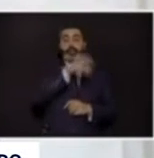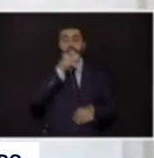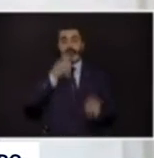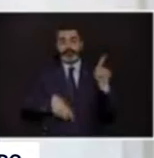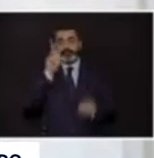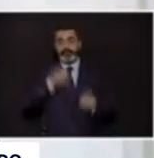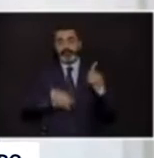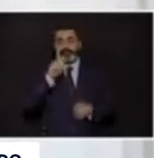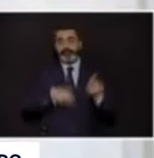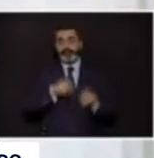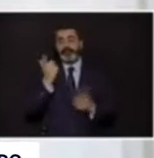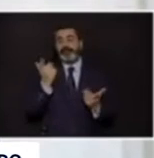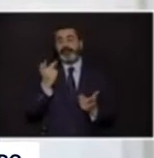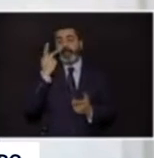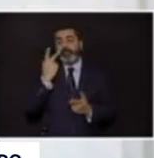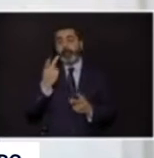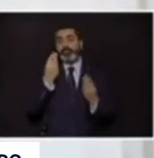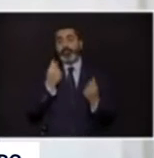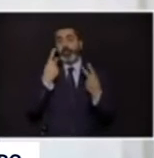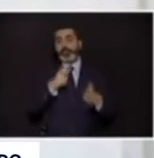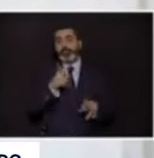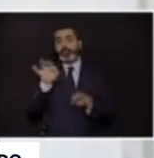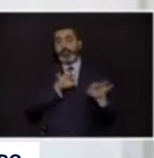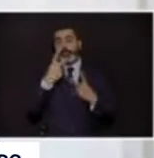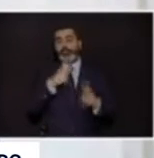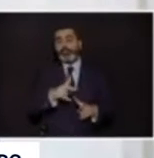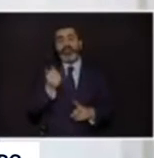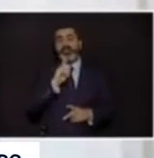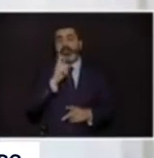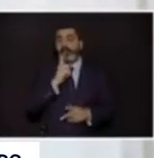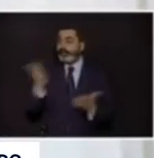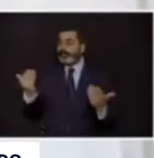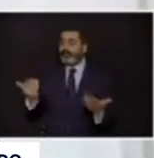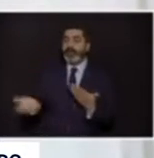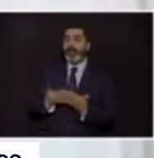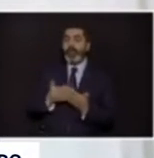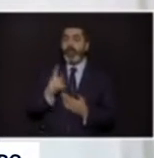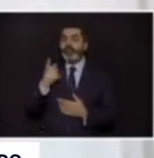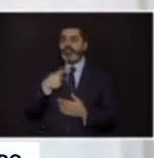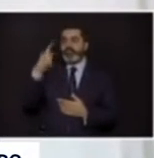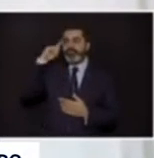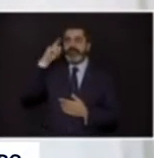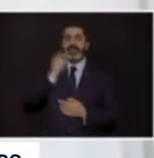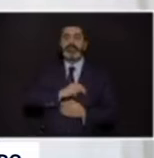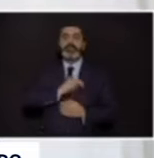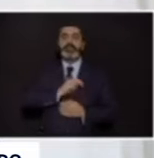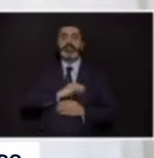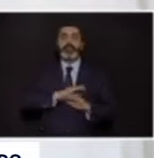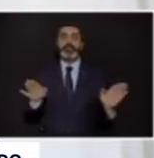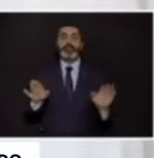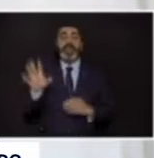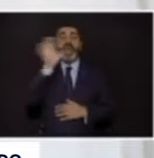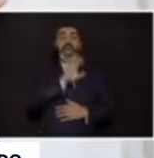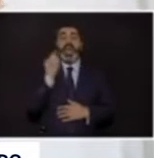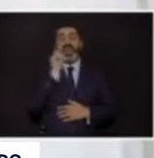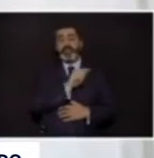υπήρξαν πραγματικά. Δεν βασίστηκαν στη γενοδορία, αλλά στο δικό του συμφέρον. Πιστεύω ότι ο ευρωπαϊκός χώρος